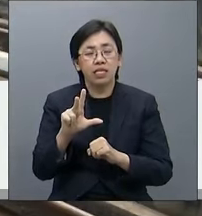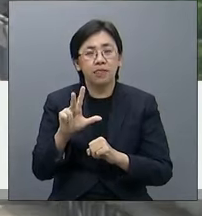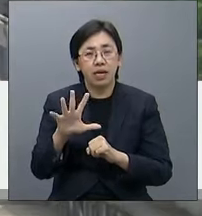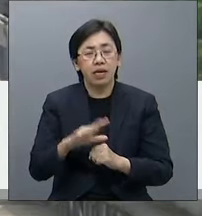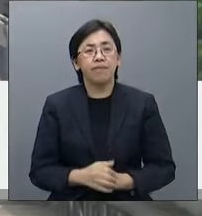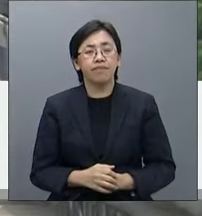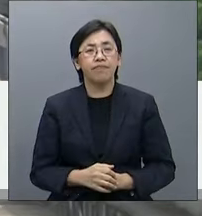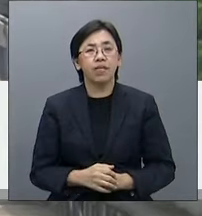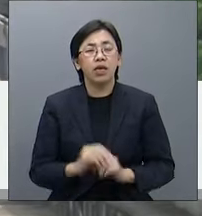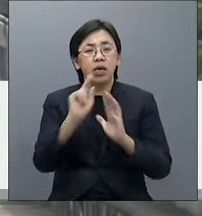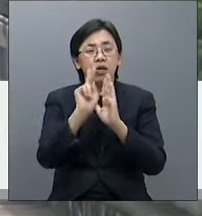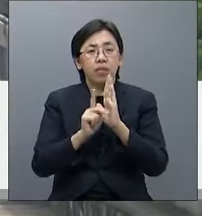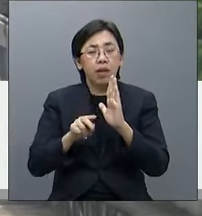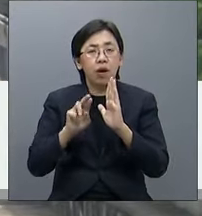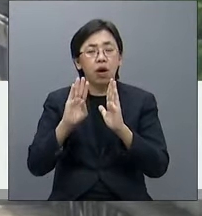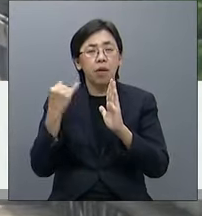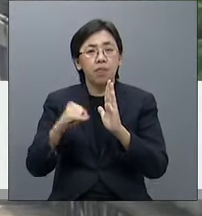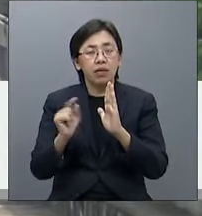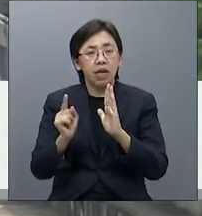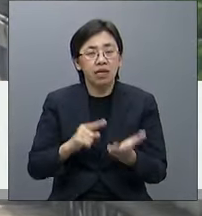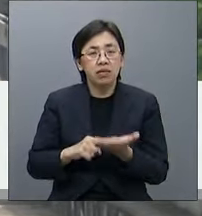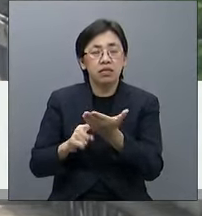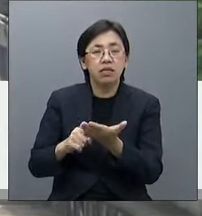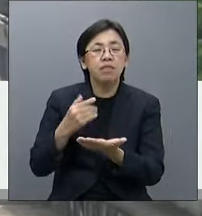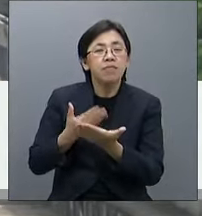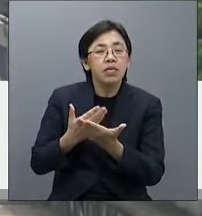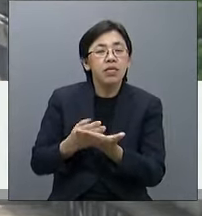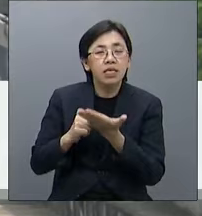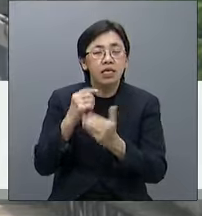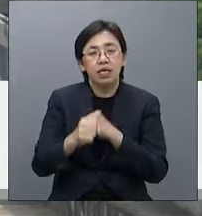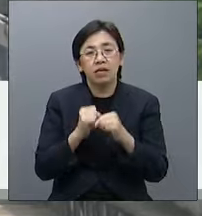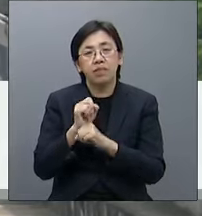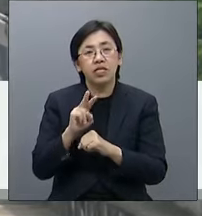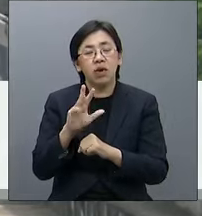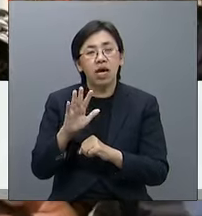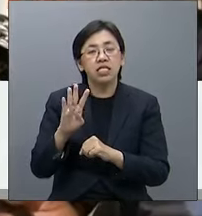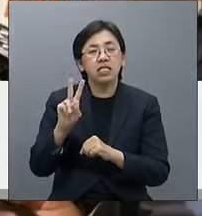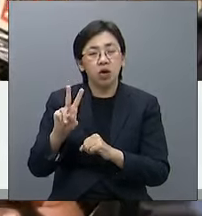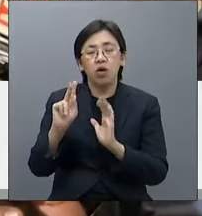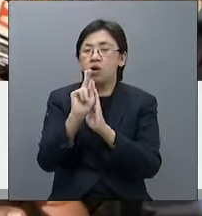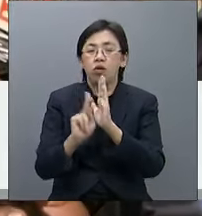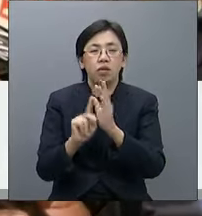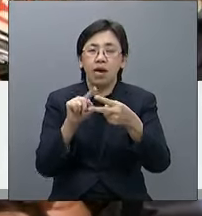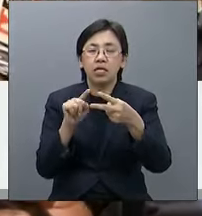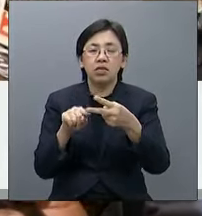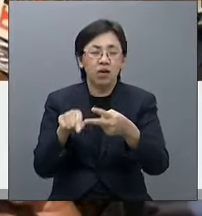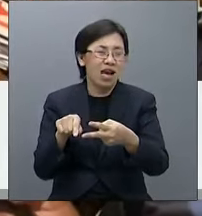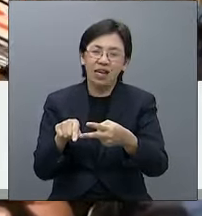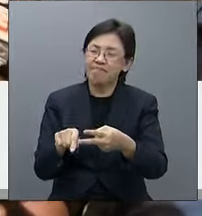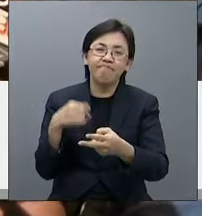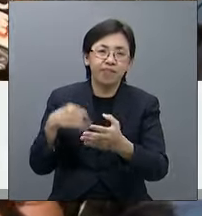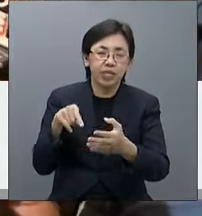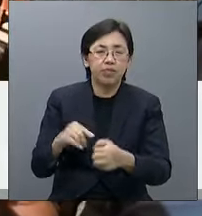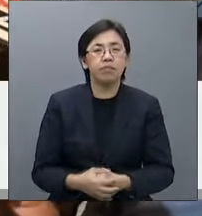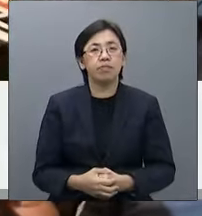2535และพรบว่าด้วยความผิดกับการเสนอราคาต่อหน่วยงานรัฐปี2542ขณะที่นายนิวัชชัยเกษมม